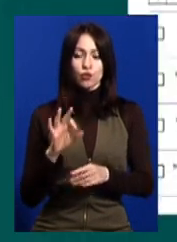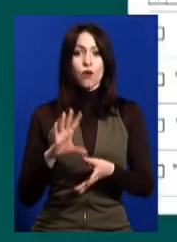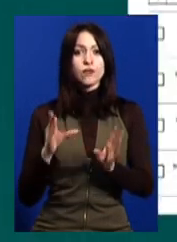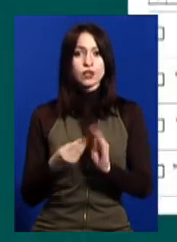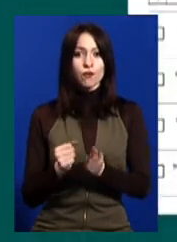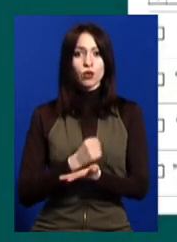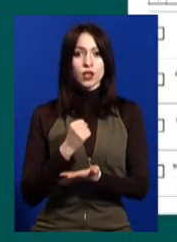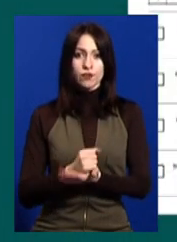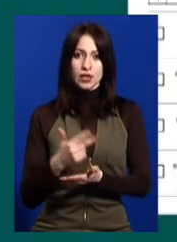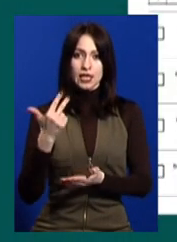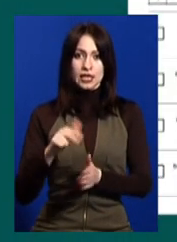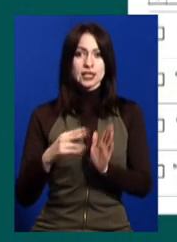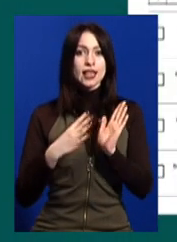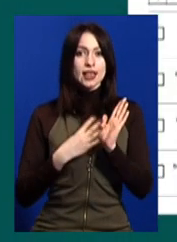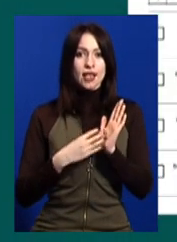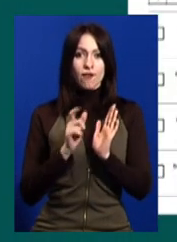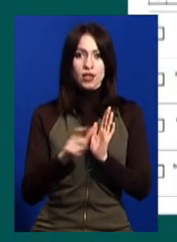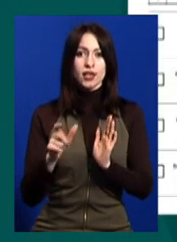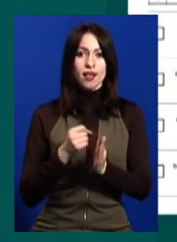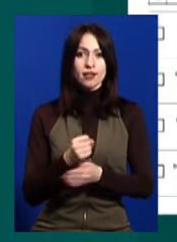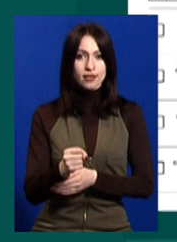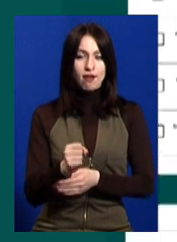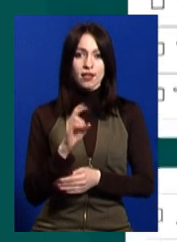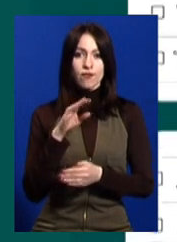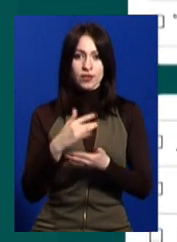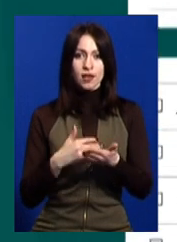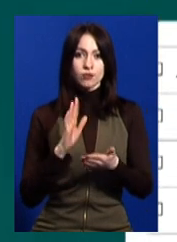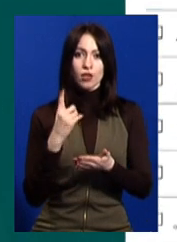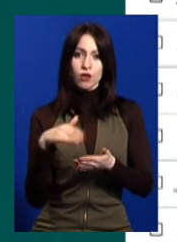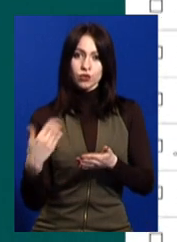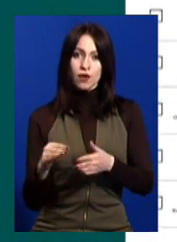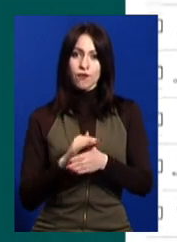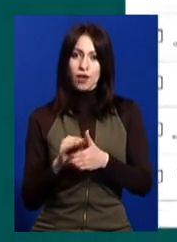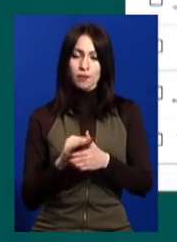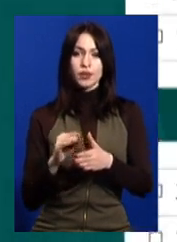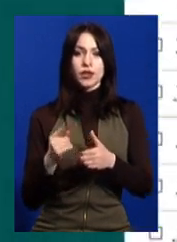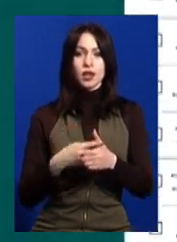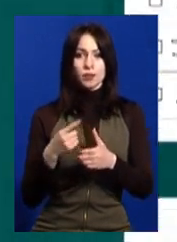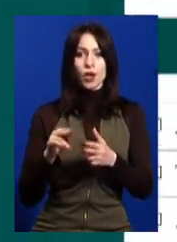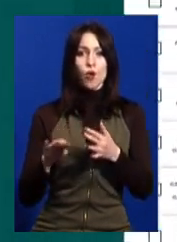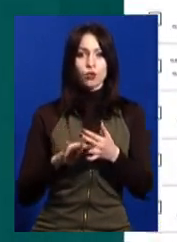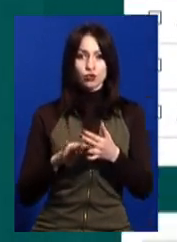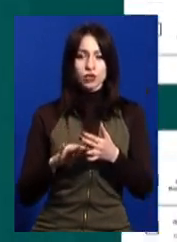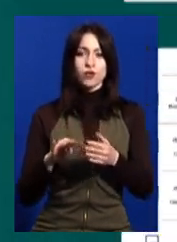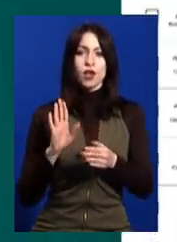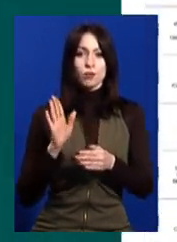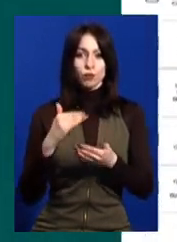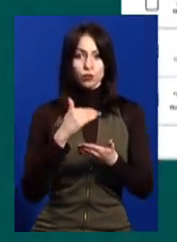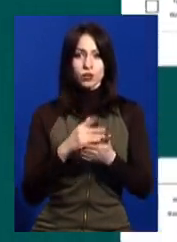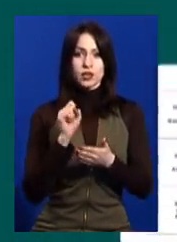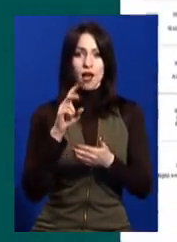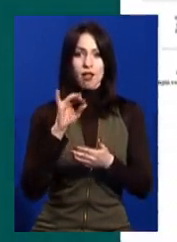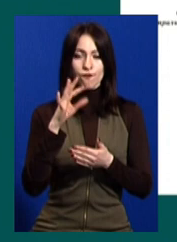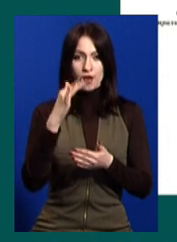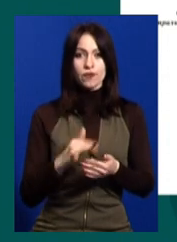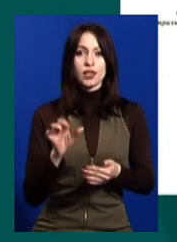Усього затверджені 39 кандидатів. Текст надрукують на одному боці, прізвище, ім'я та по батькові будуть розташовані за